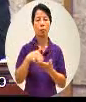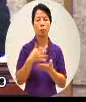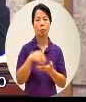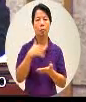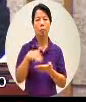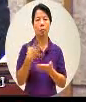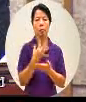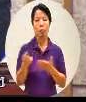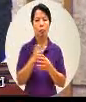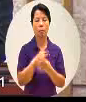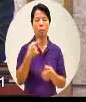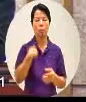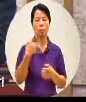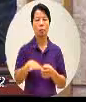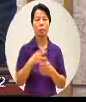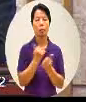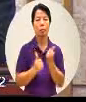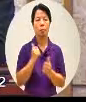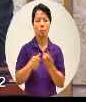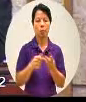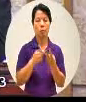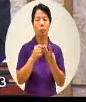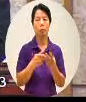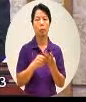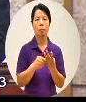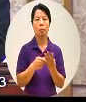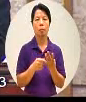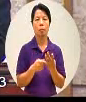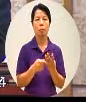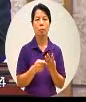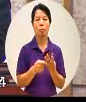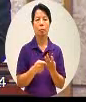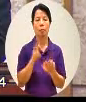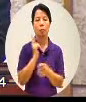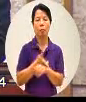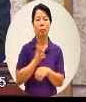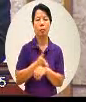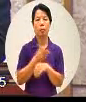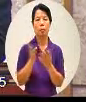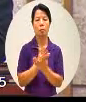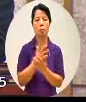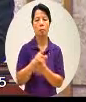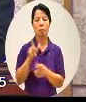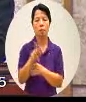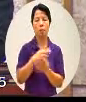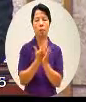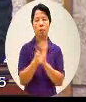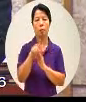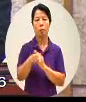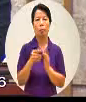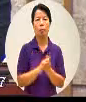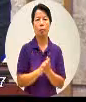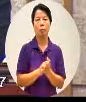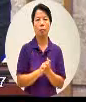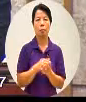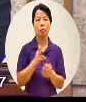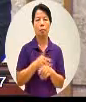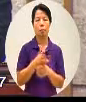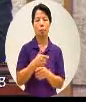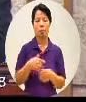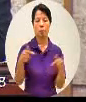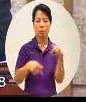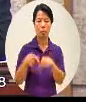迄个自然的比赛，这个都可以。 嗯、 另外过来就是迄个科学，就是我们科展，嗯、然后科学的那个实